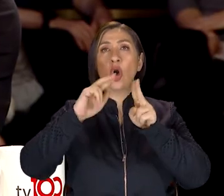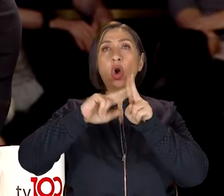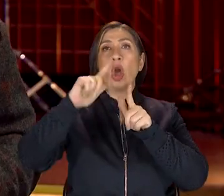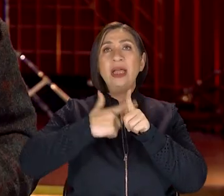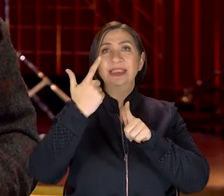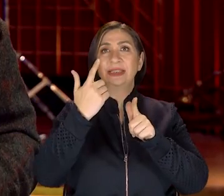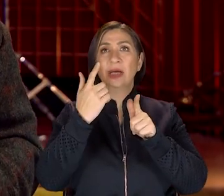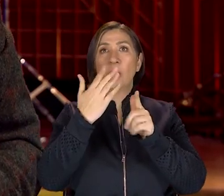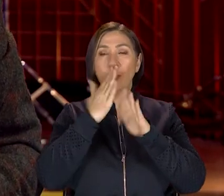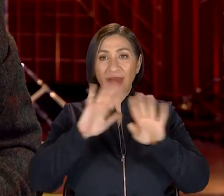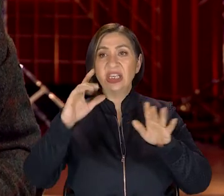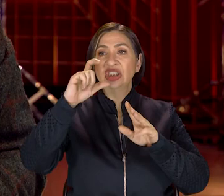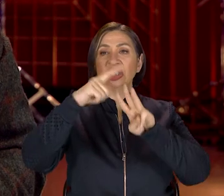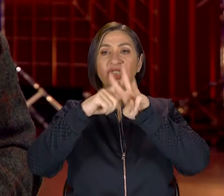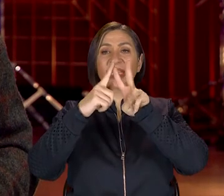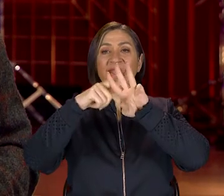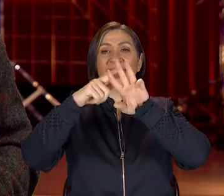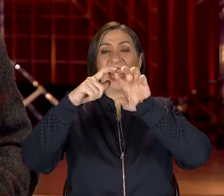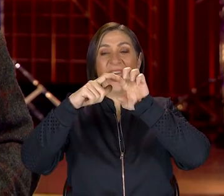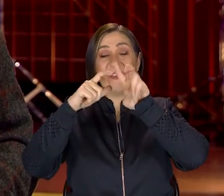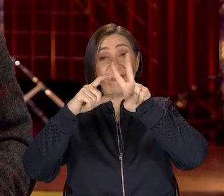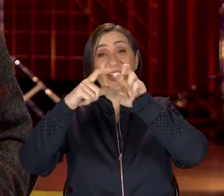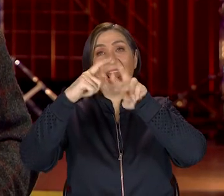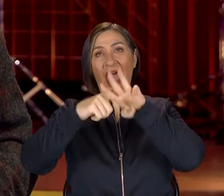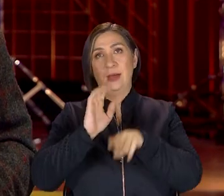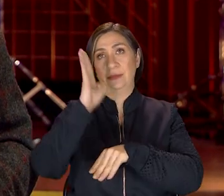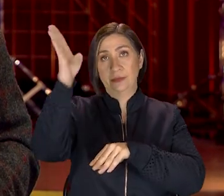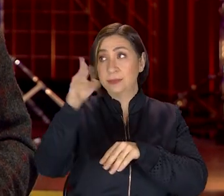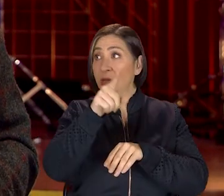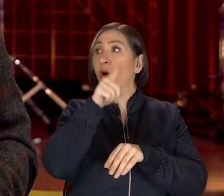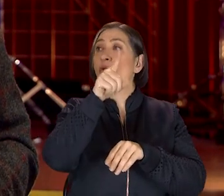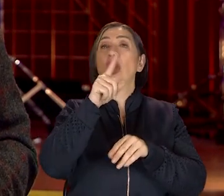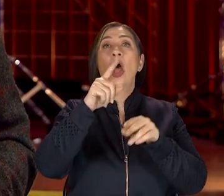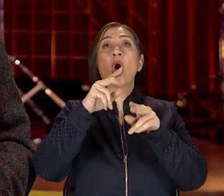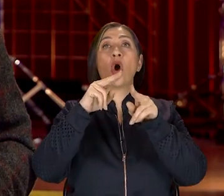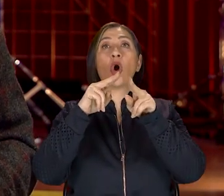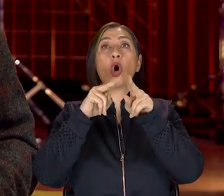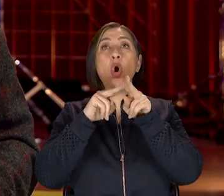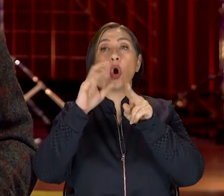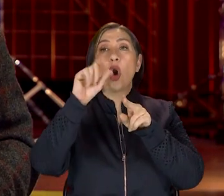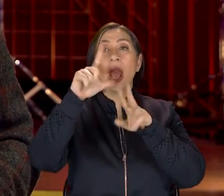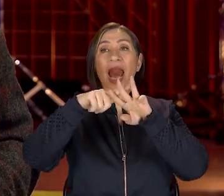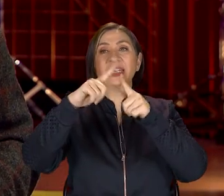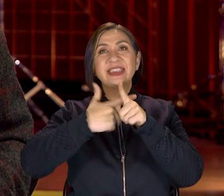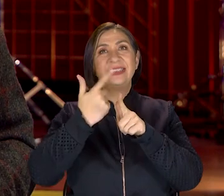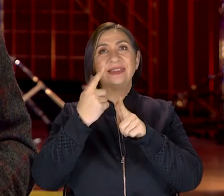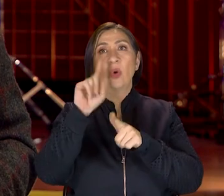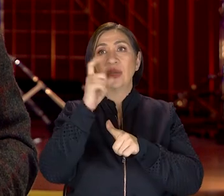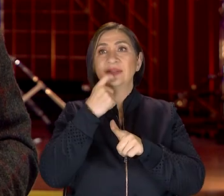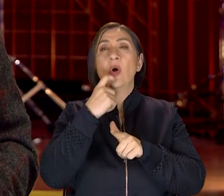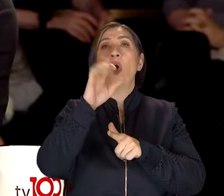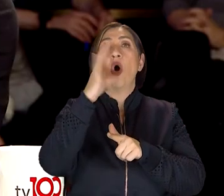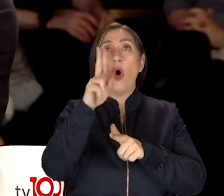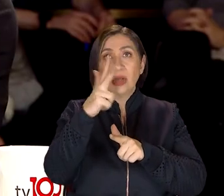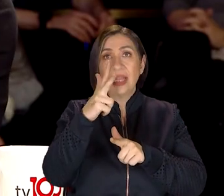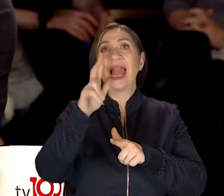öğrenimin ardından Cenevre'ye gidiyorsun sen. Evet. Ve orada Collège du Le Mans. Evet, 11 yaşında gitti o abi. Orta ve